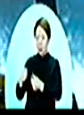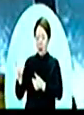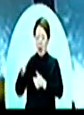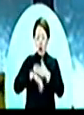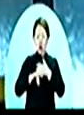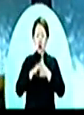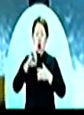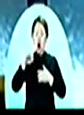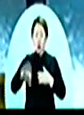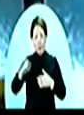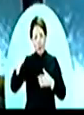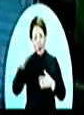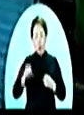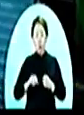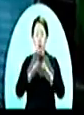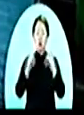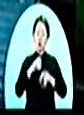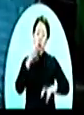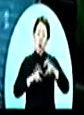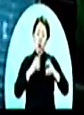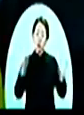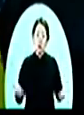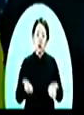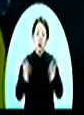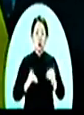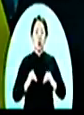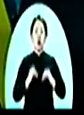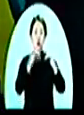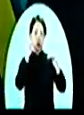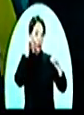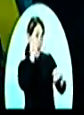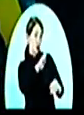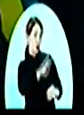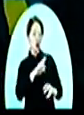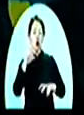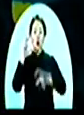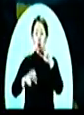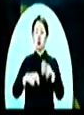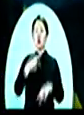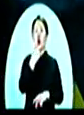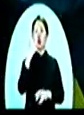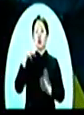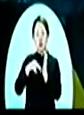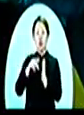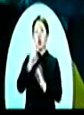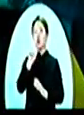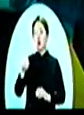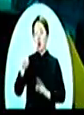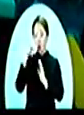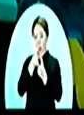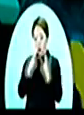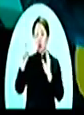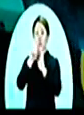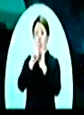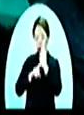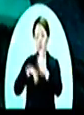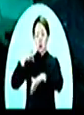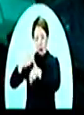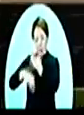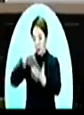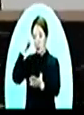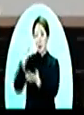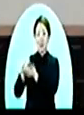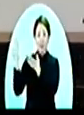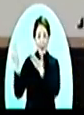бүтээгдэхүүний үйлдвэрлэл борлуулалтыг дэмжин хөгжүүлэхээр үйлдвэржилт 21-100 үндэсний хөтөлбөрийг боловсруулан баталсан